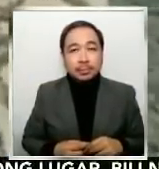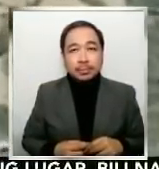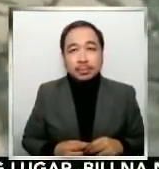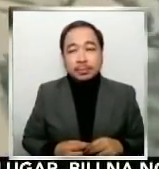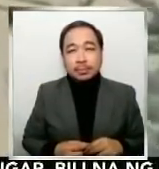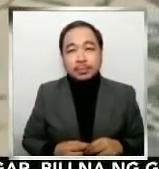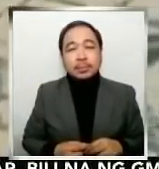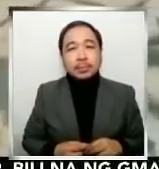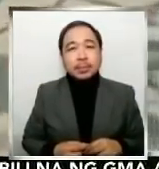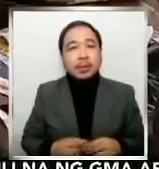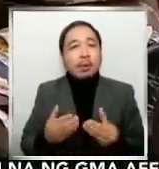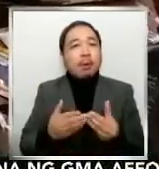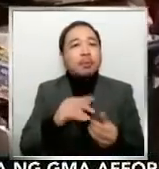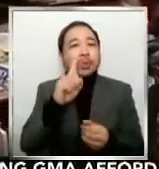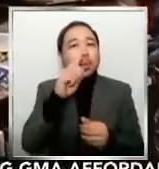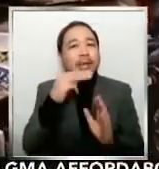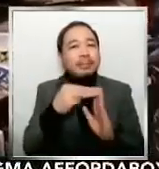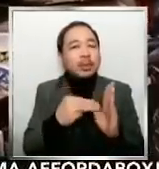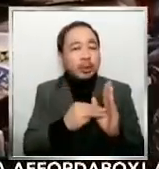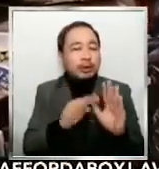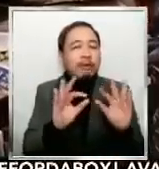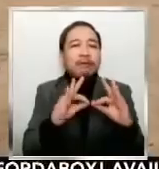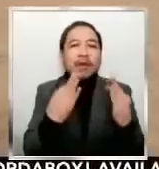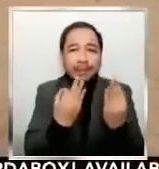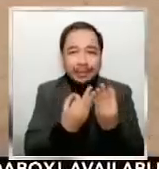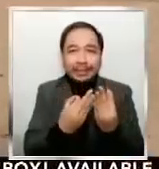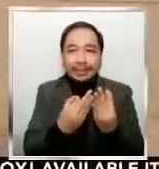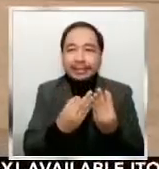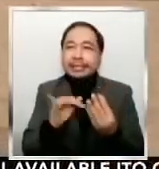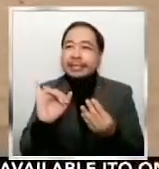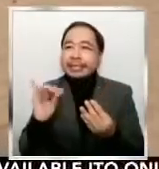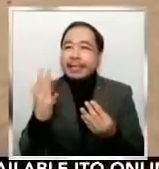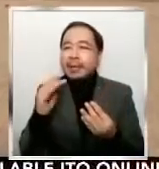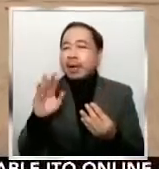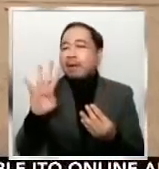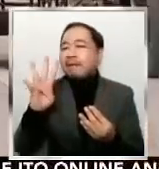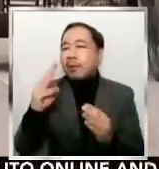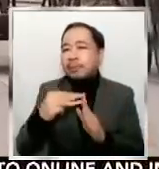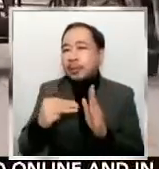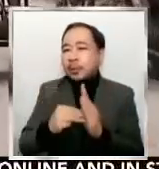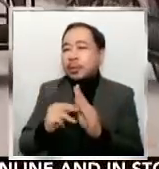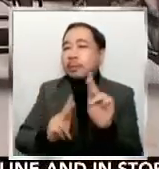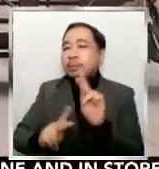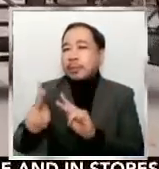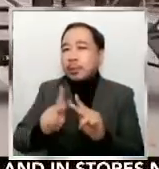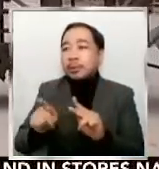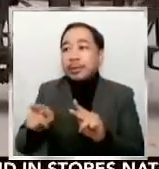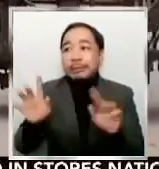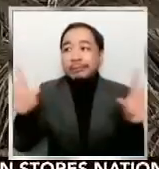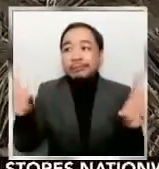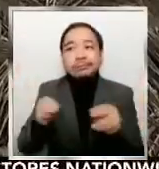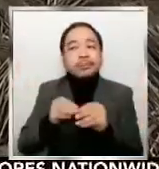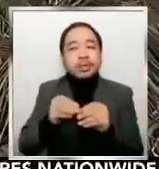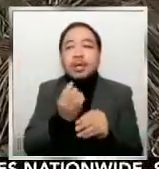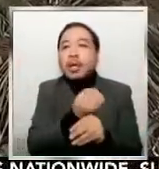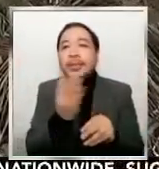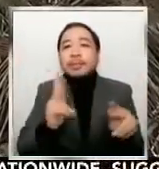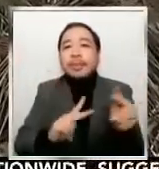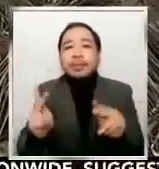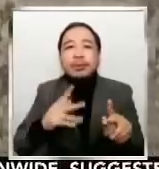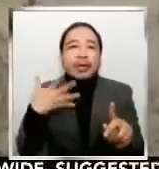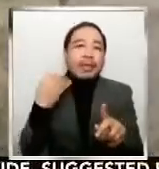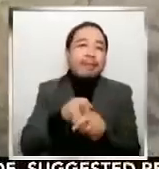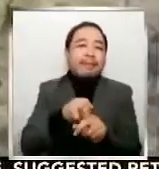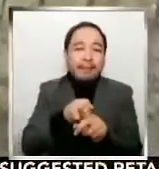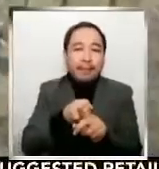Higit 1,000,000 pamilya o katumbas ang 4,000,000 individual. Ganyang karami ang bilang ng mga apektadong residente dahil sa pananlasa ng bagyong